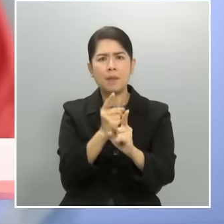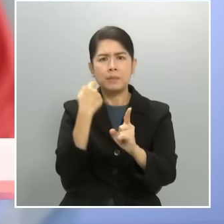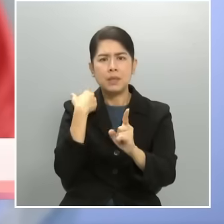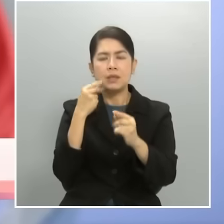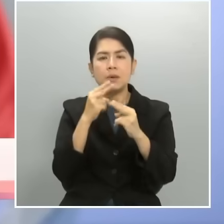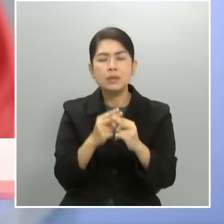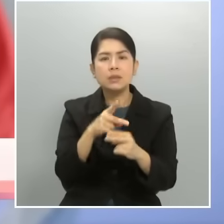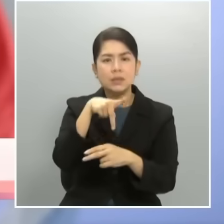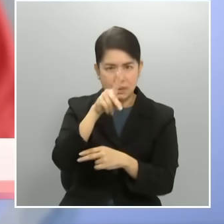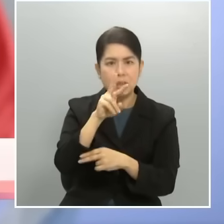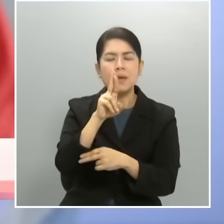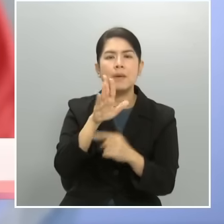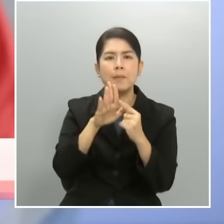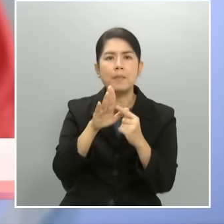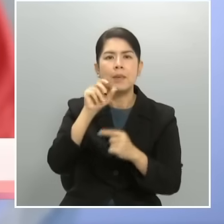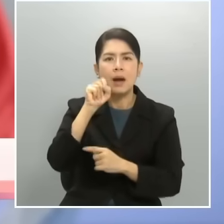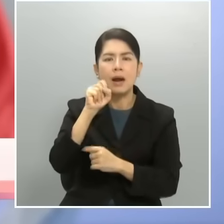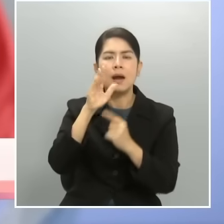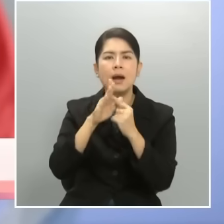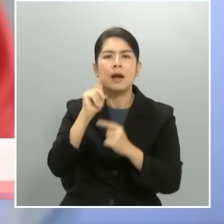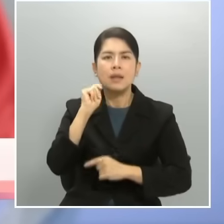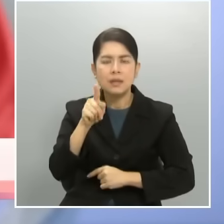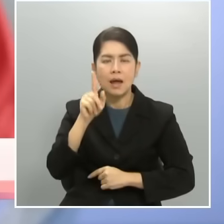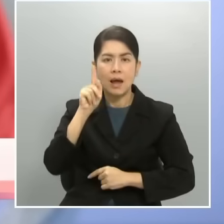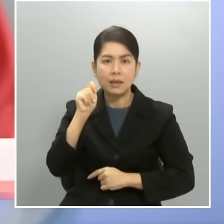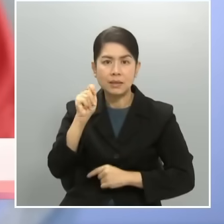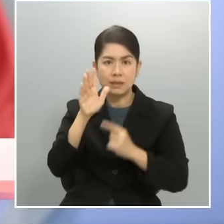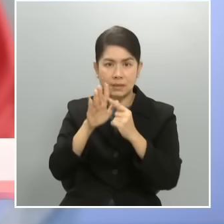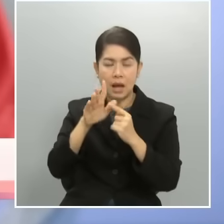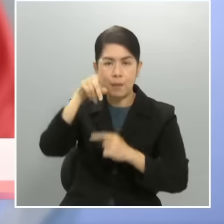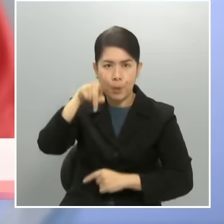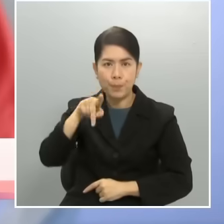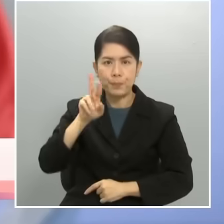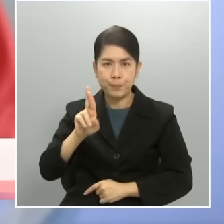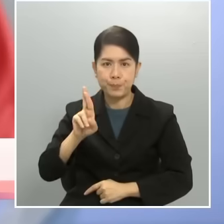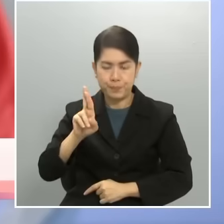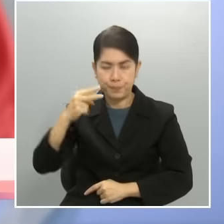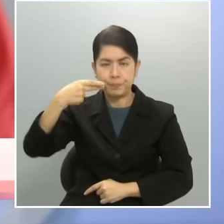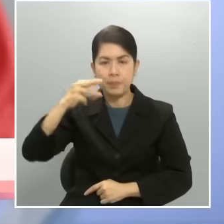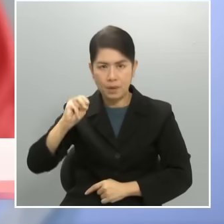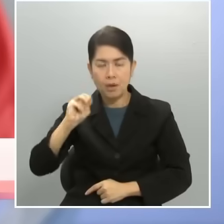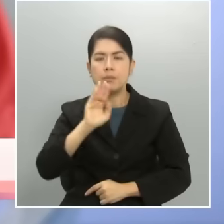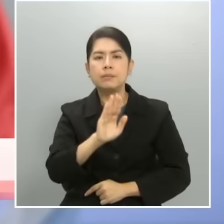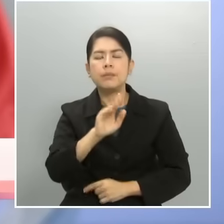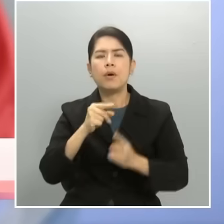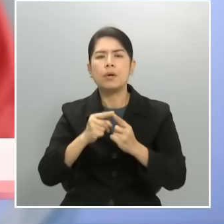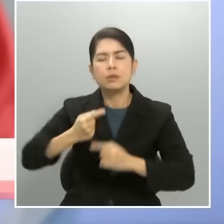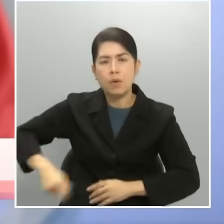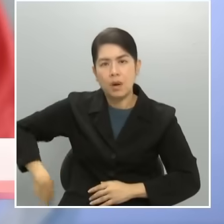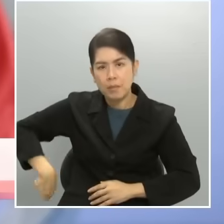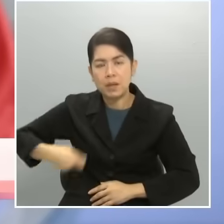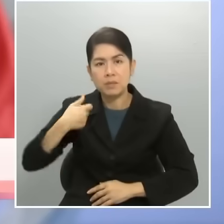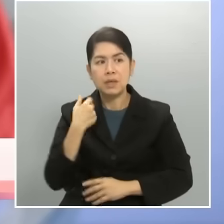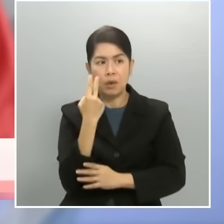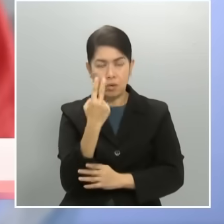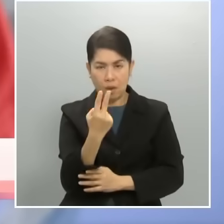ใช่มั้ยปราสาทตาพระองค์ปราสาทตาพรมอะขออภัยคุณผู้ชมครับปราสาทตาพรมนะฮะ 2ท่านนะครับที่เป็น